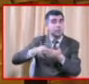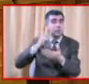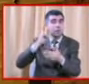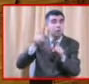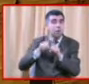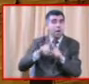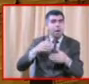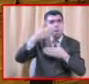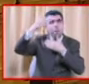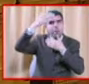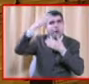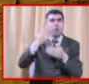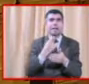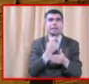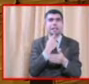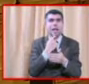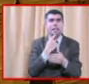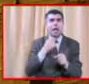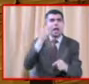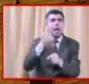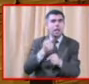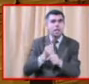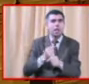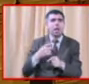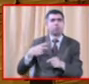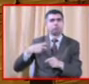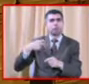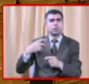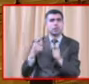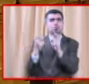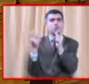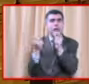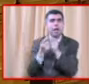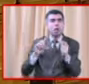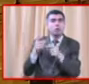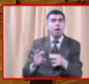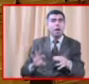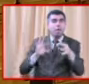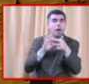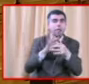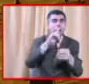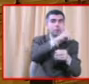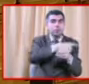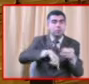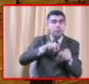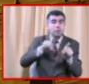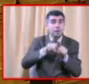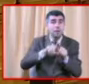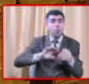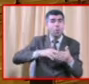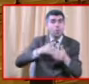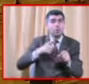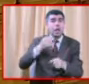تازة والفلاحة اللي كاين في تازة، العمال والمقاولين اللي تعاقدوا مع هذه الشركة بطبيعة الحال في هذه المنطقة هذه، وقاموا